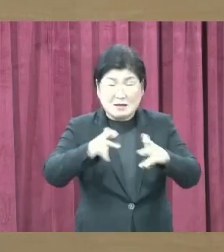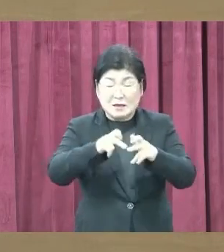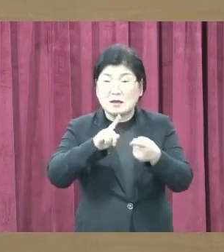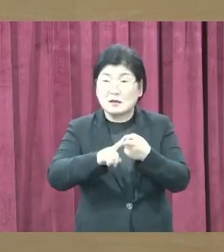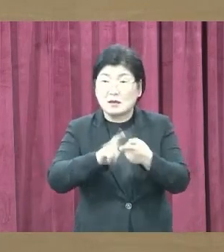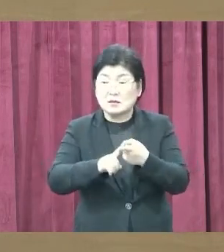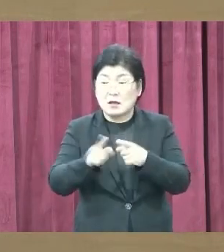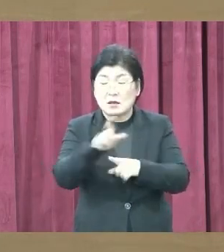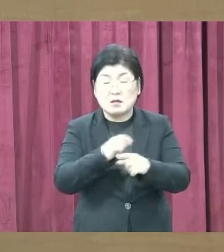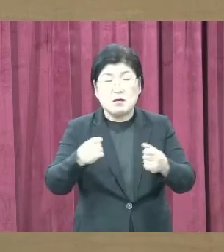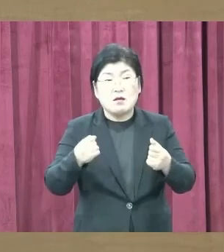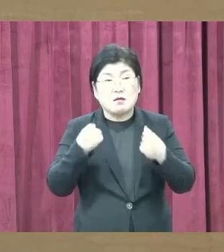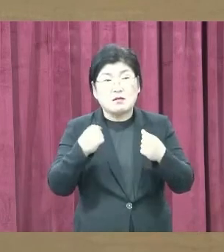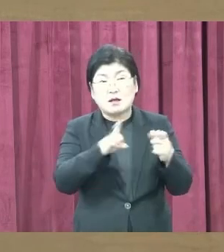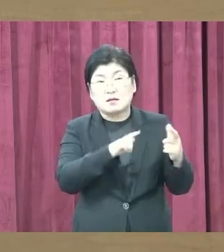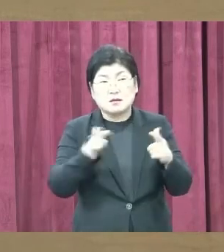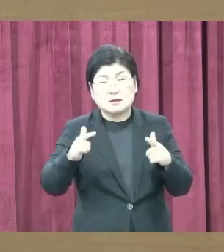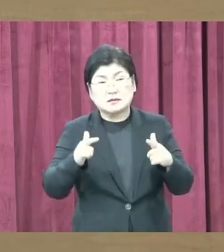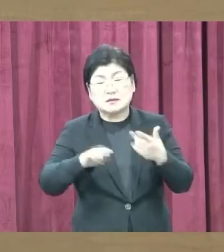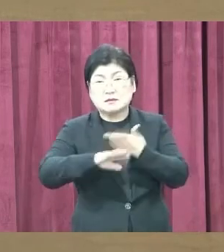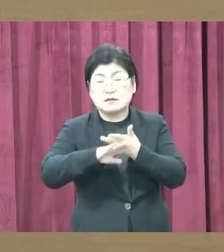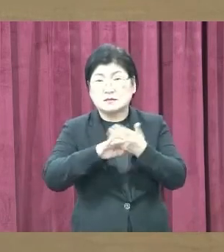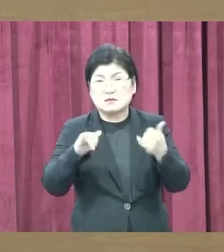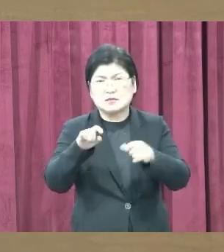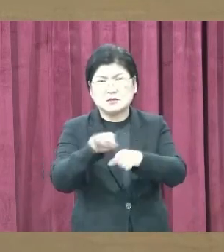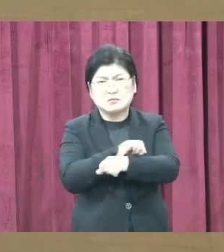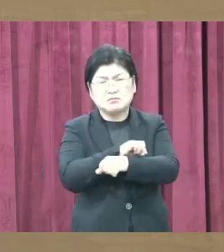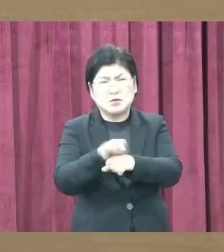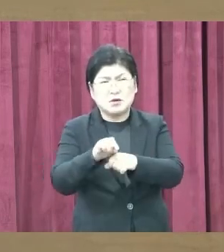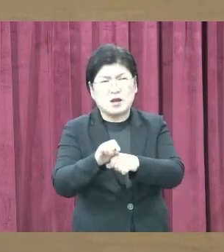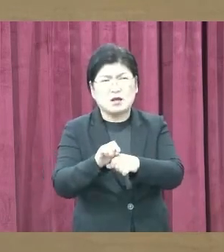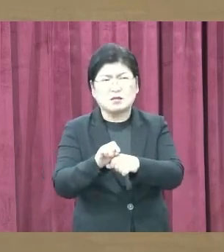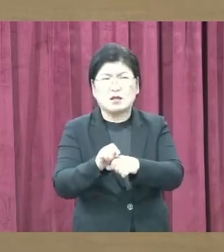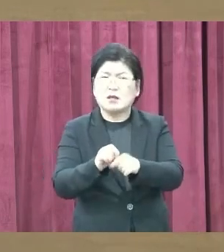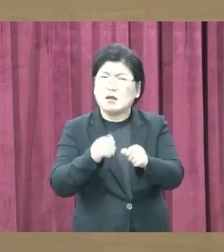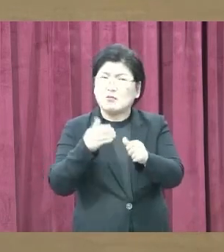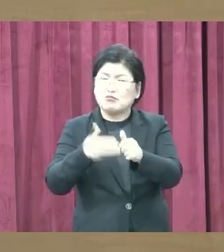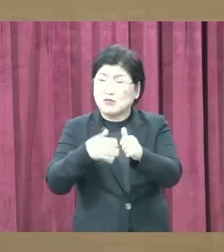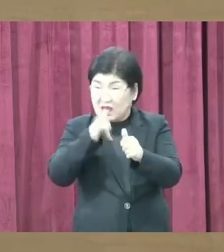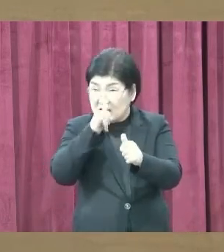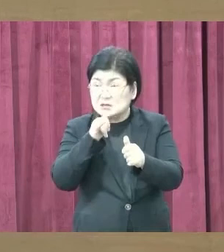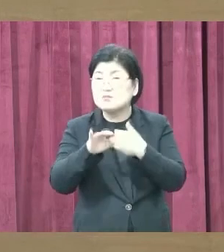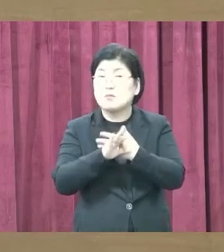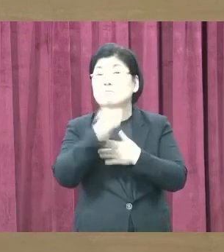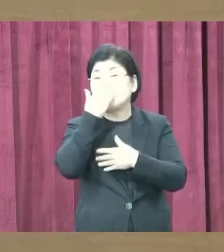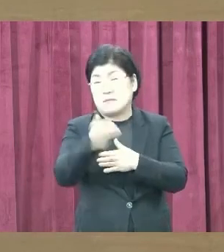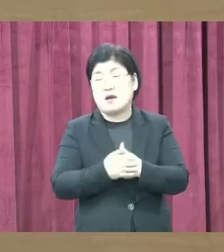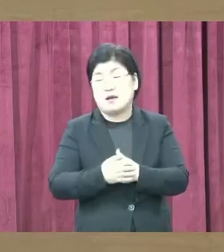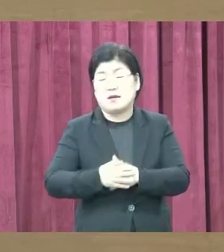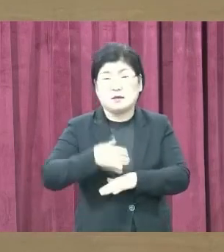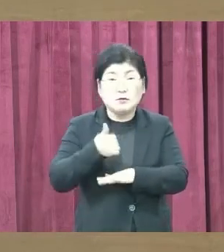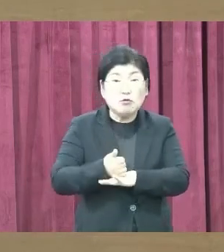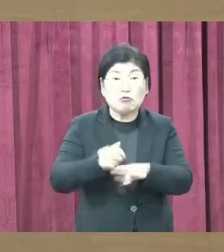대해서는 또 건강 상태가 다르신 분들에게 대해서는 별도의 권고사항이 있어야 될 것으로 확인이 되고요.